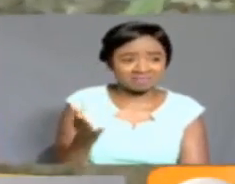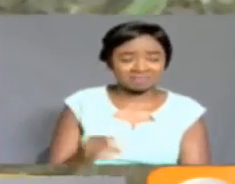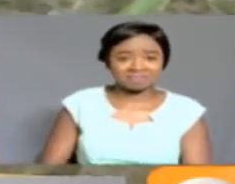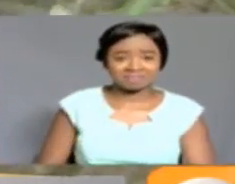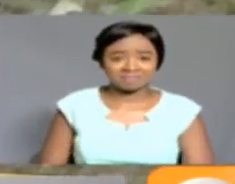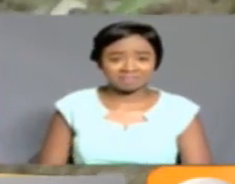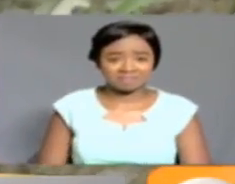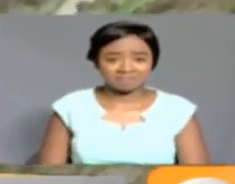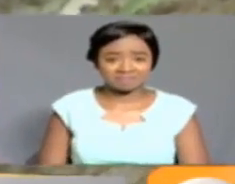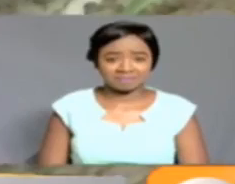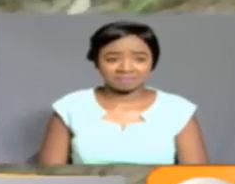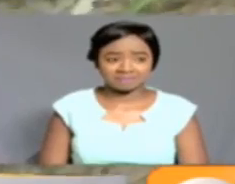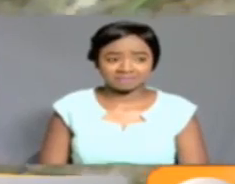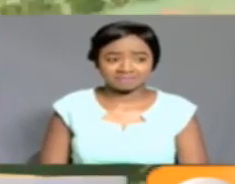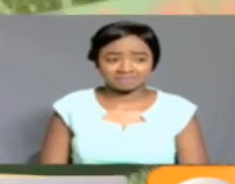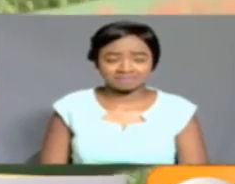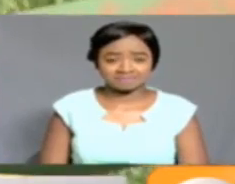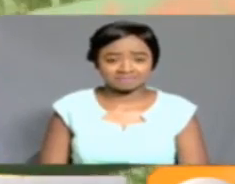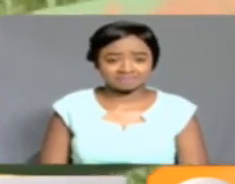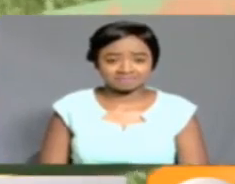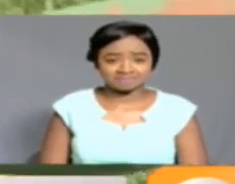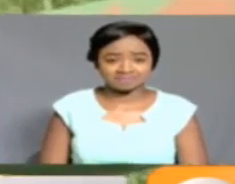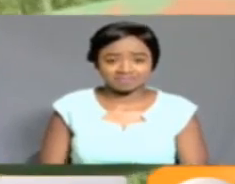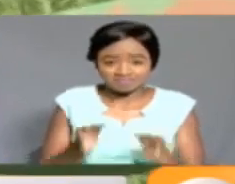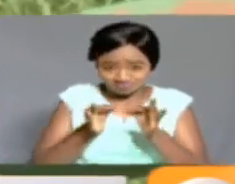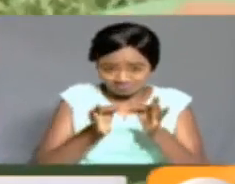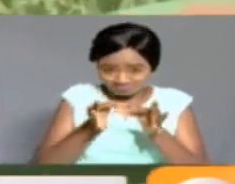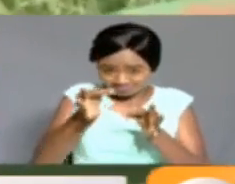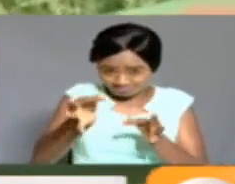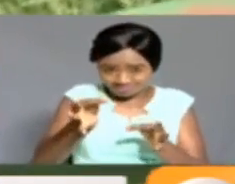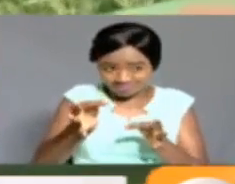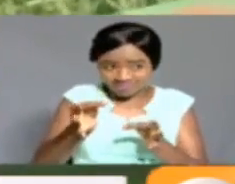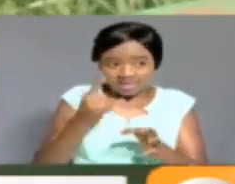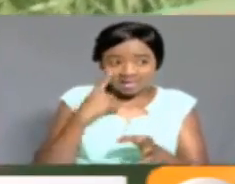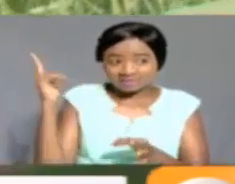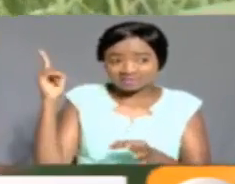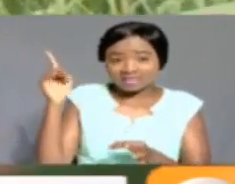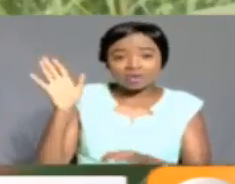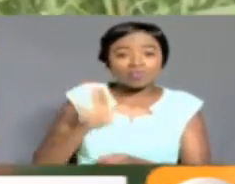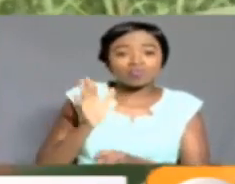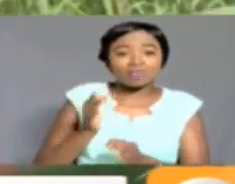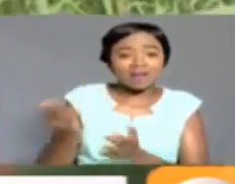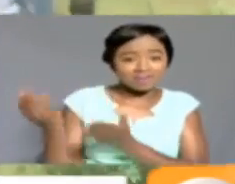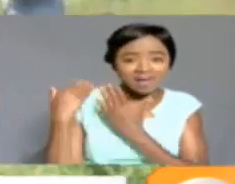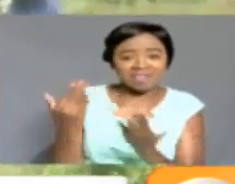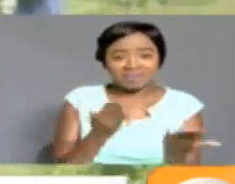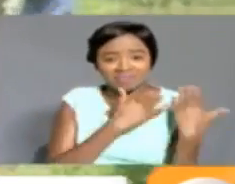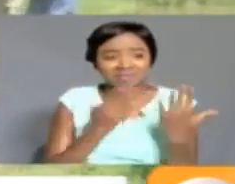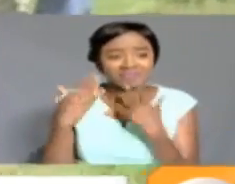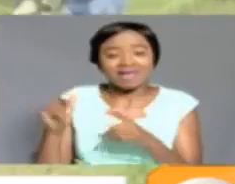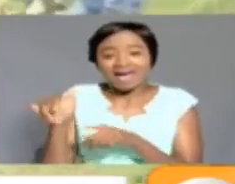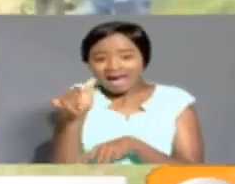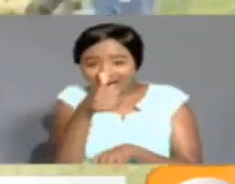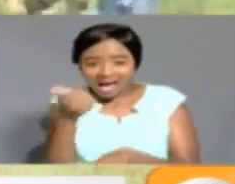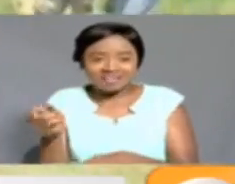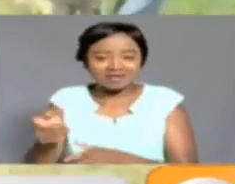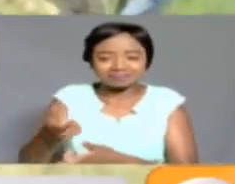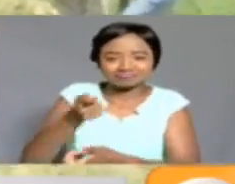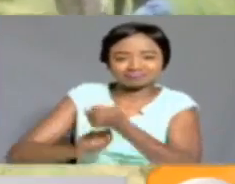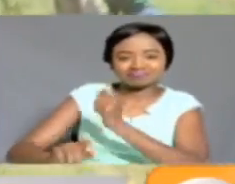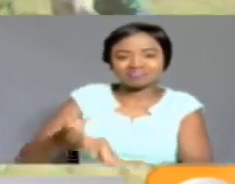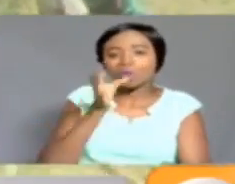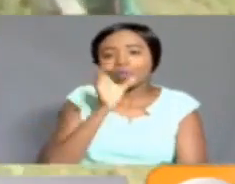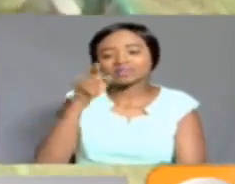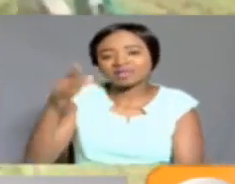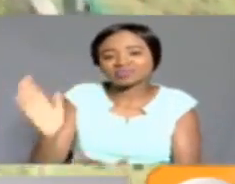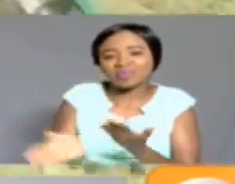mtoni Kibos. Na kilomita chache, mama huyo anamuosha mwanawe huku wengine wakiteka maji ya matumizi.